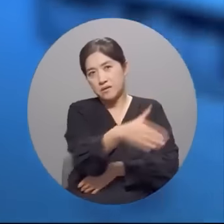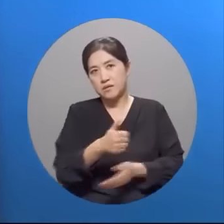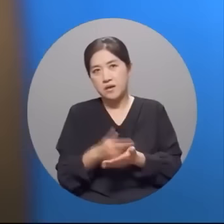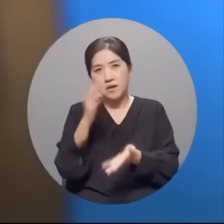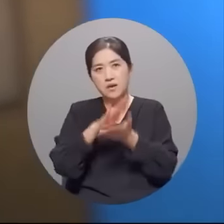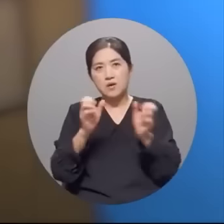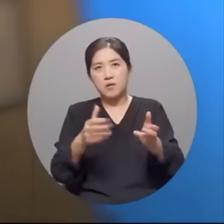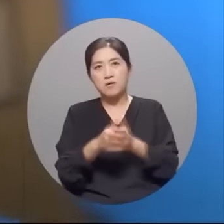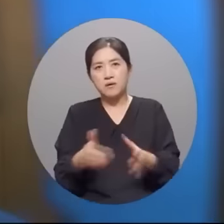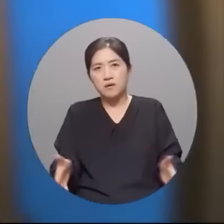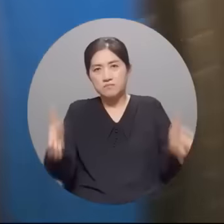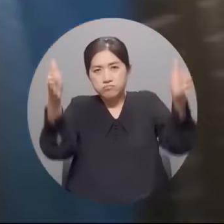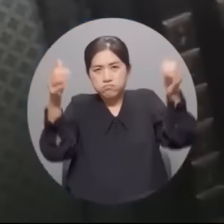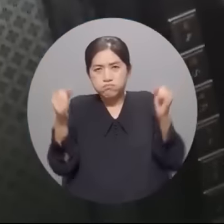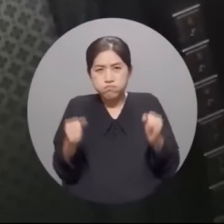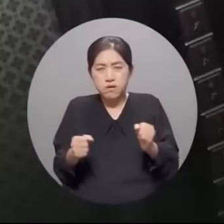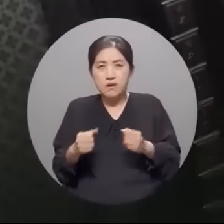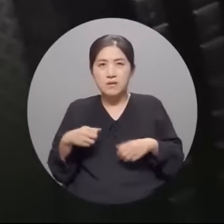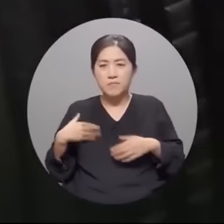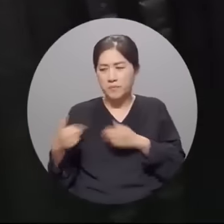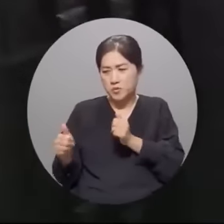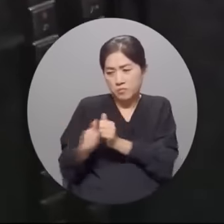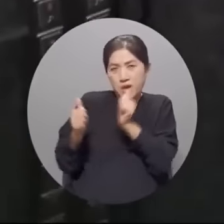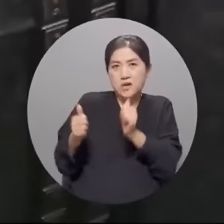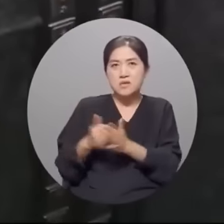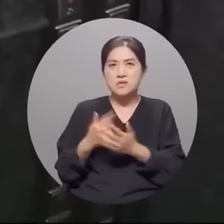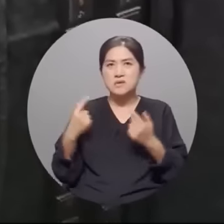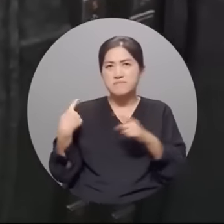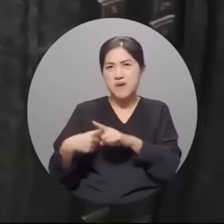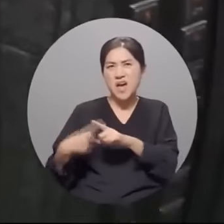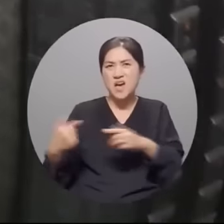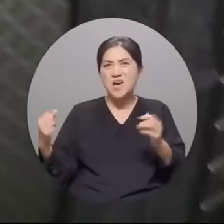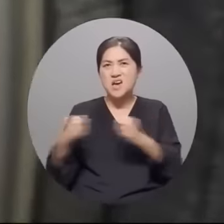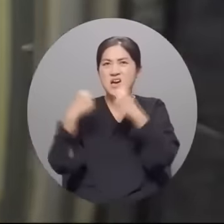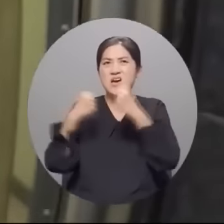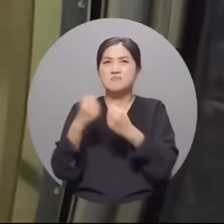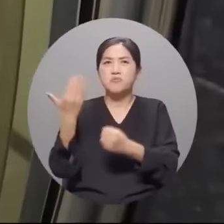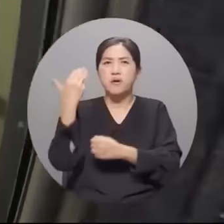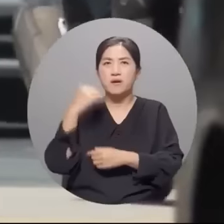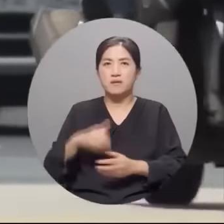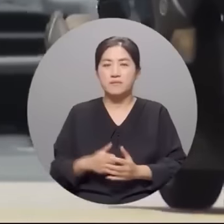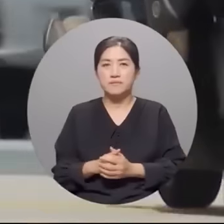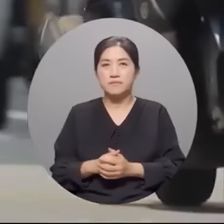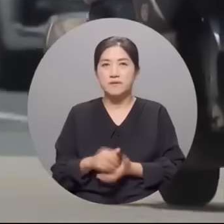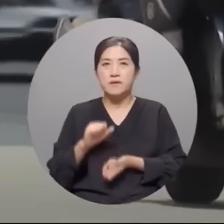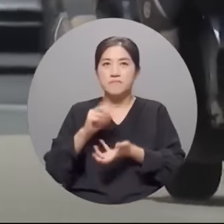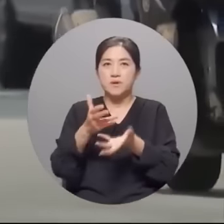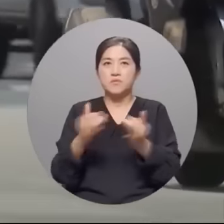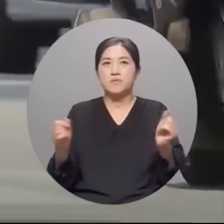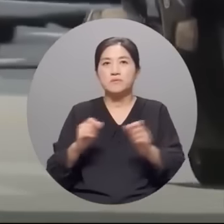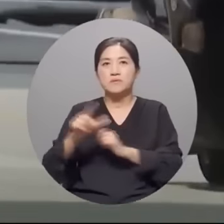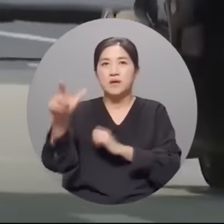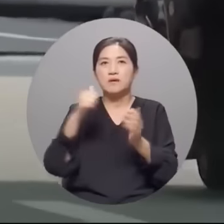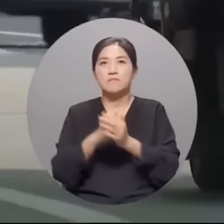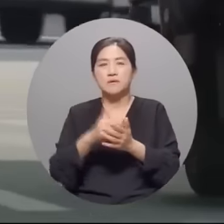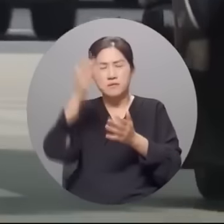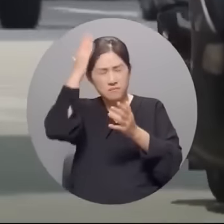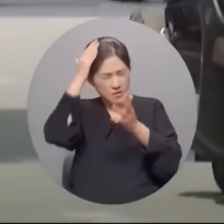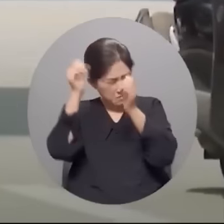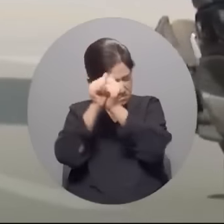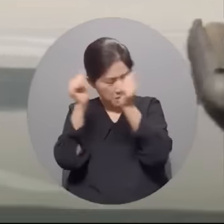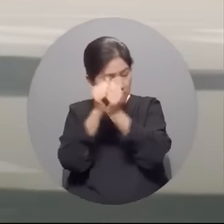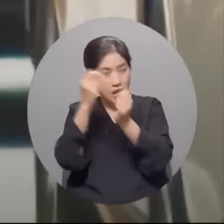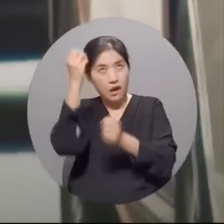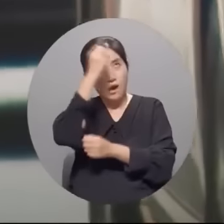되고 밀폐된 공간에 계시면은 몸만 살짝 부딪혀도 서로 욕을 하고 싸우는 현실입니다. 배달 노동자 상당수가 두통이나 어지러움과